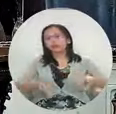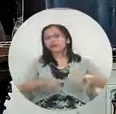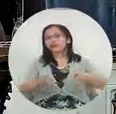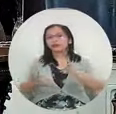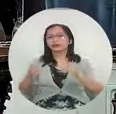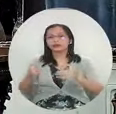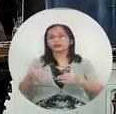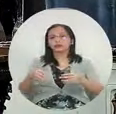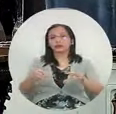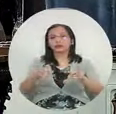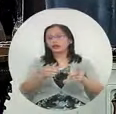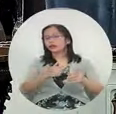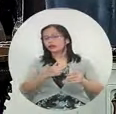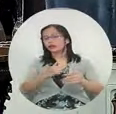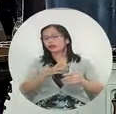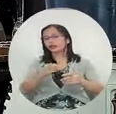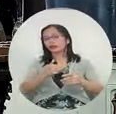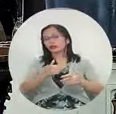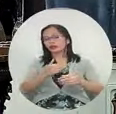yabaga.